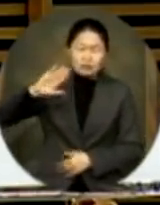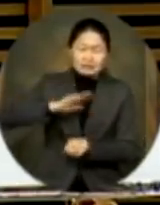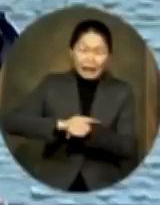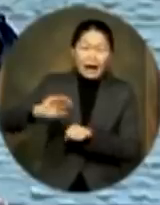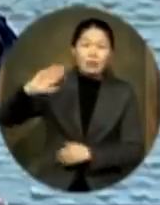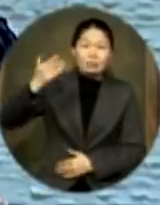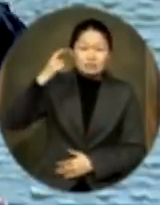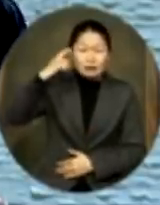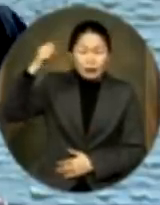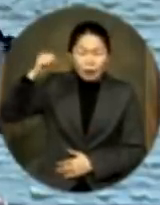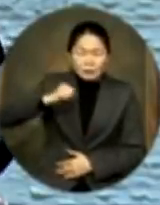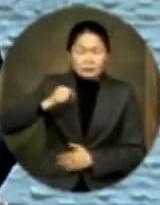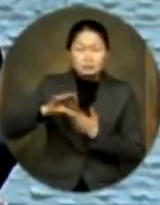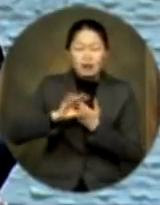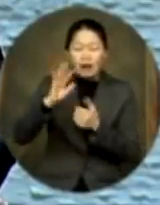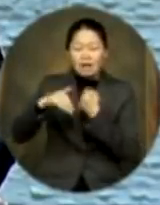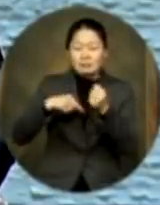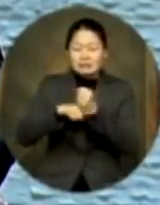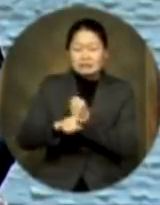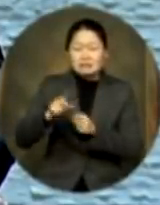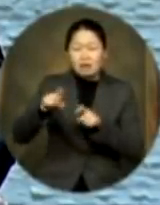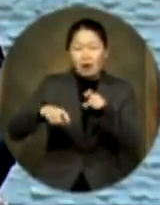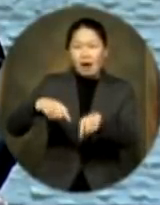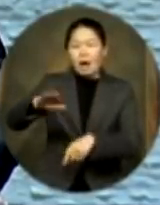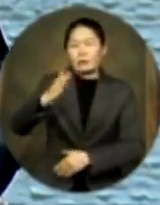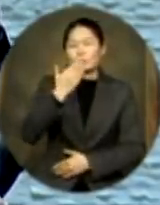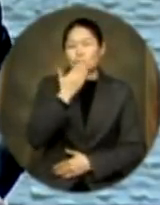하나님의 뜻을 갈 수가 없어요